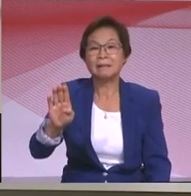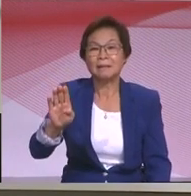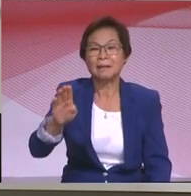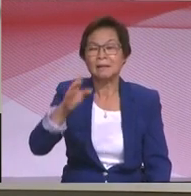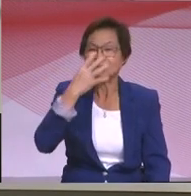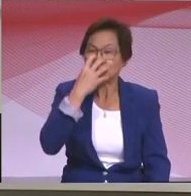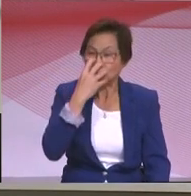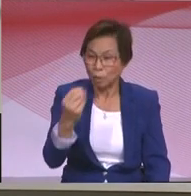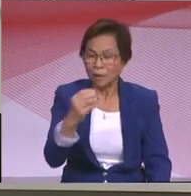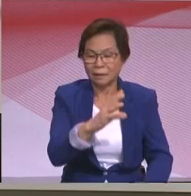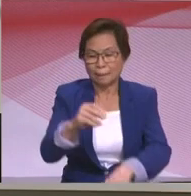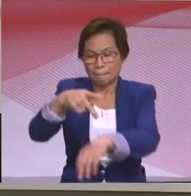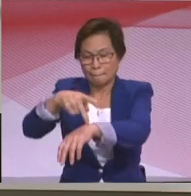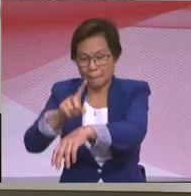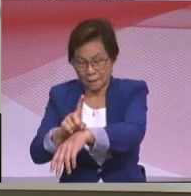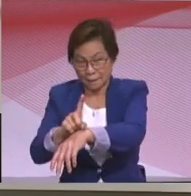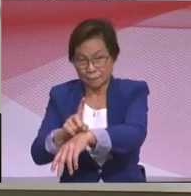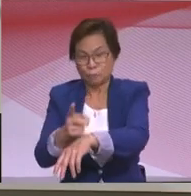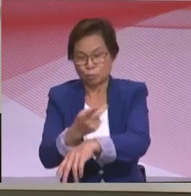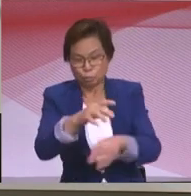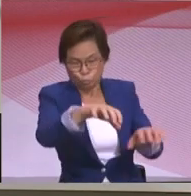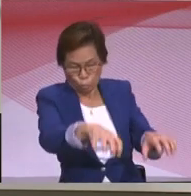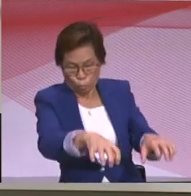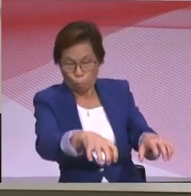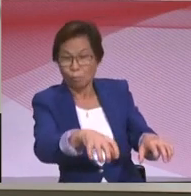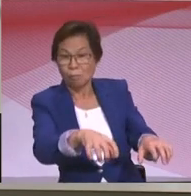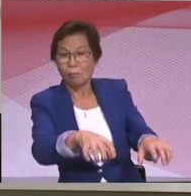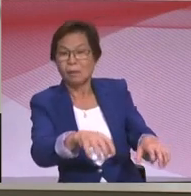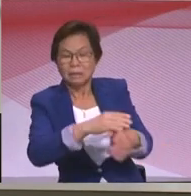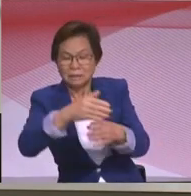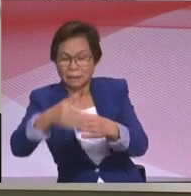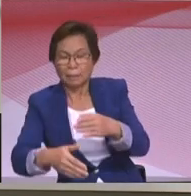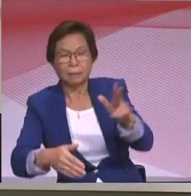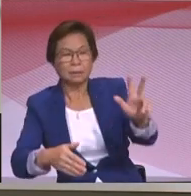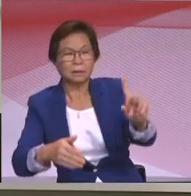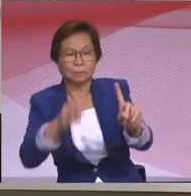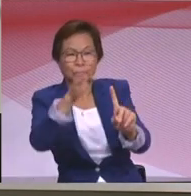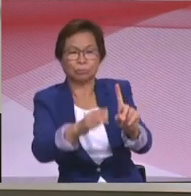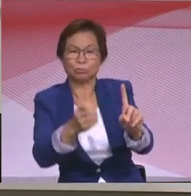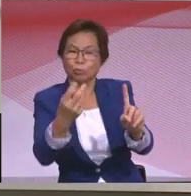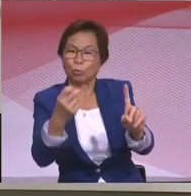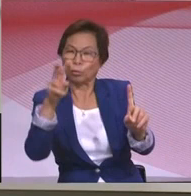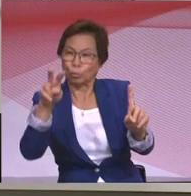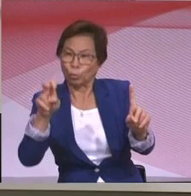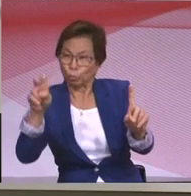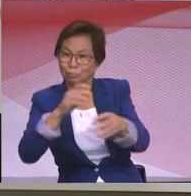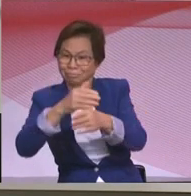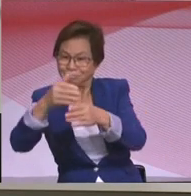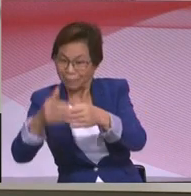daerah Seremban dan Port Dickson, PD, yang dijangka tamat pada 31 Disember